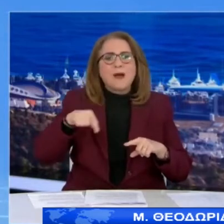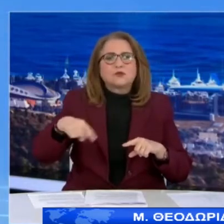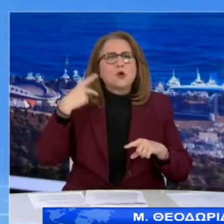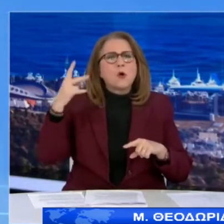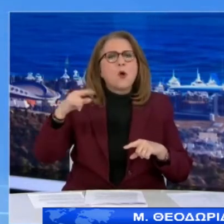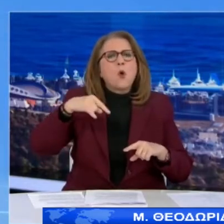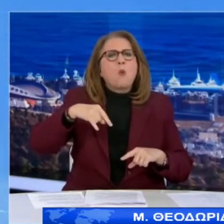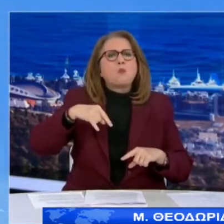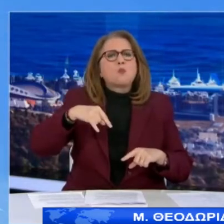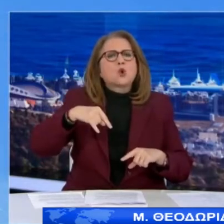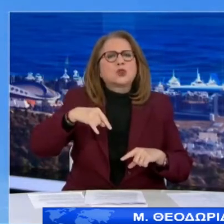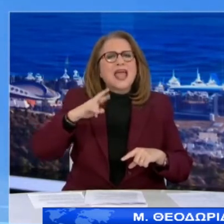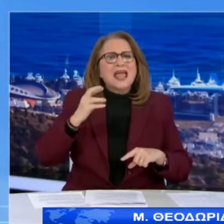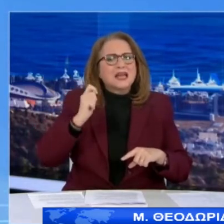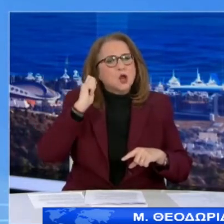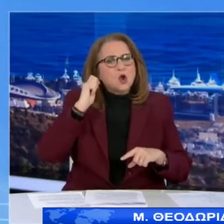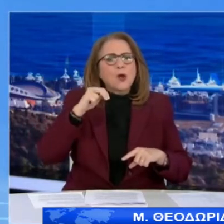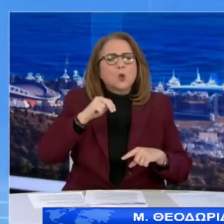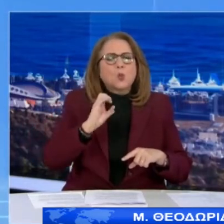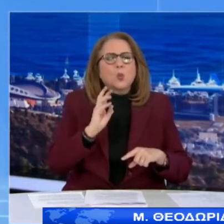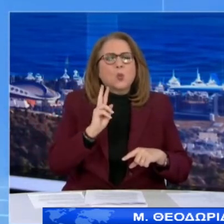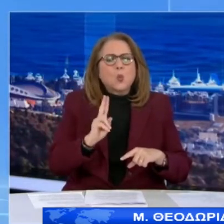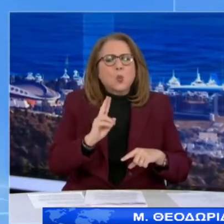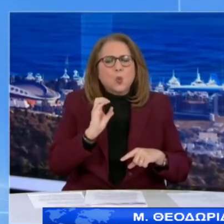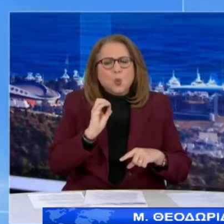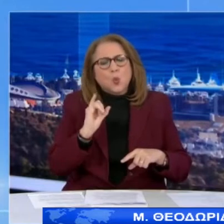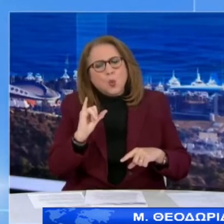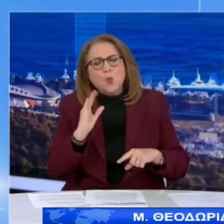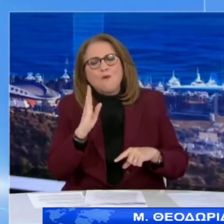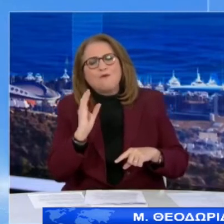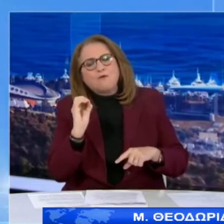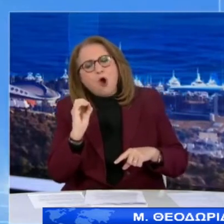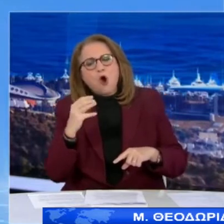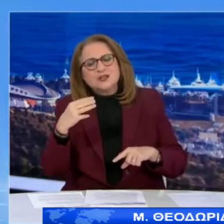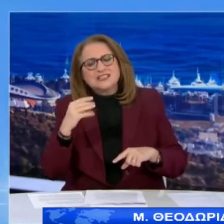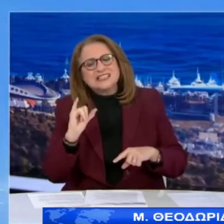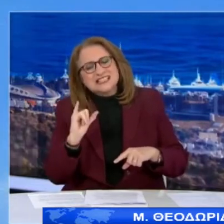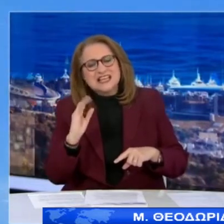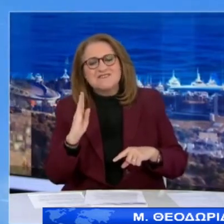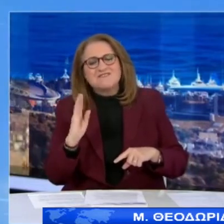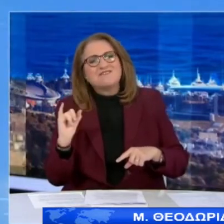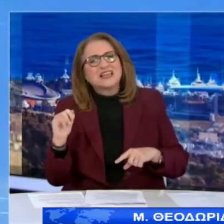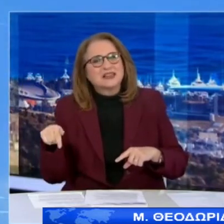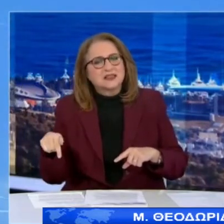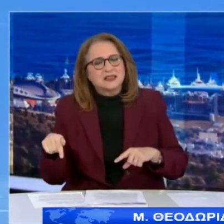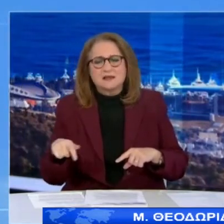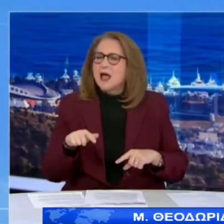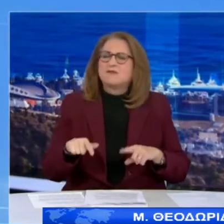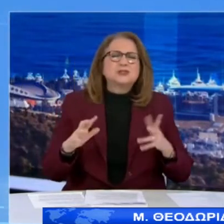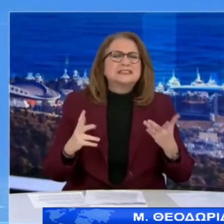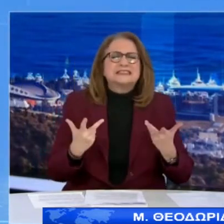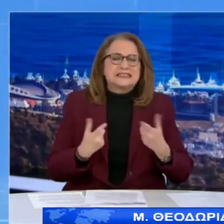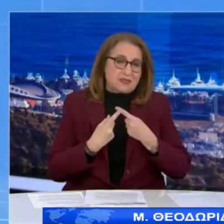εμβόλιο Nuvaxovid. Η διαφορά μεταξύ των εμβολίων διαφορετικής